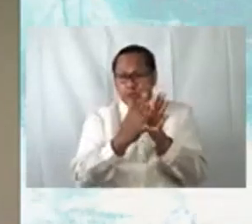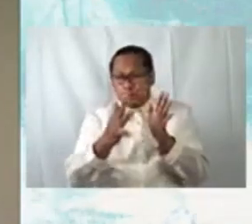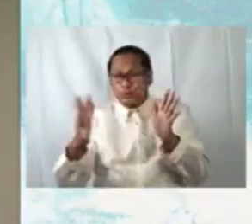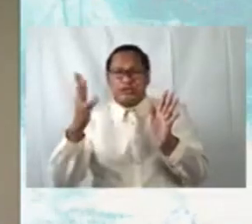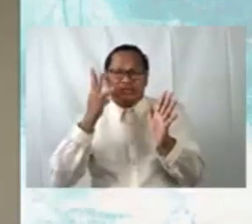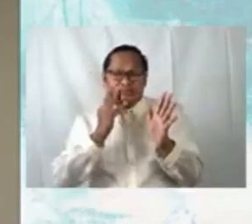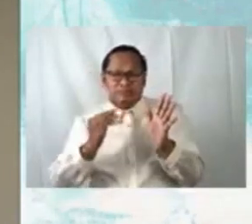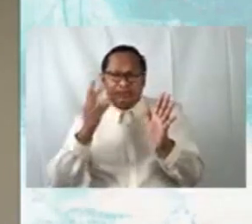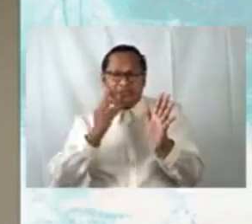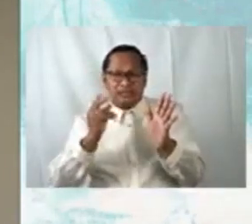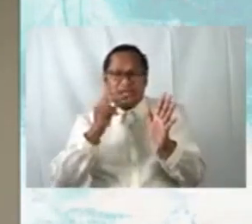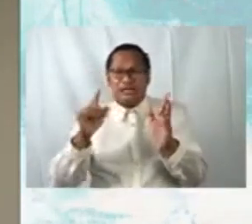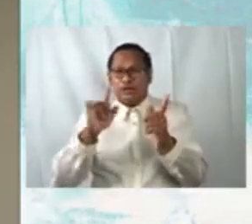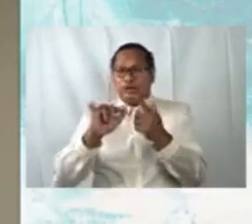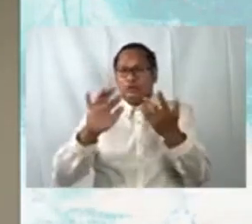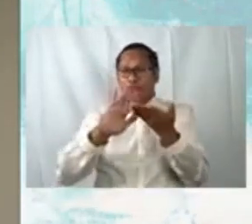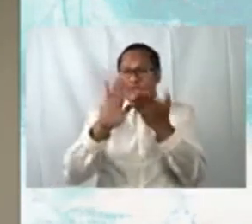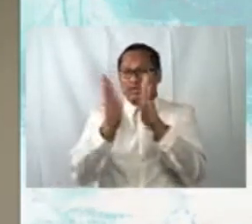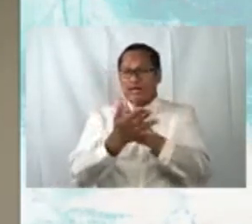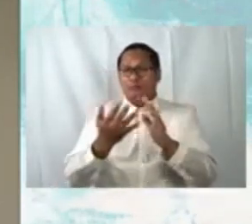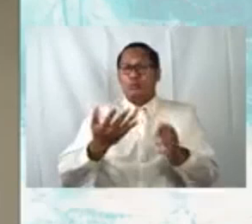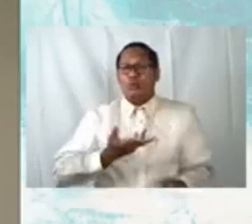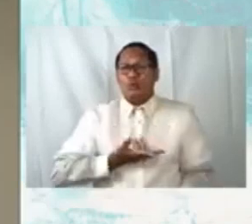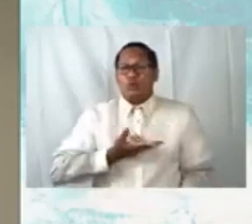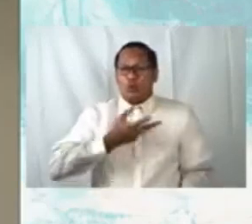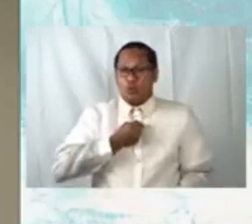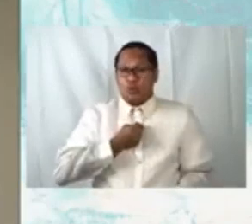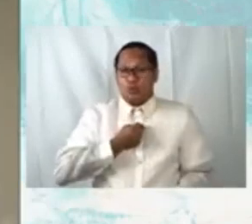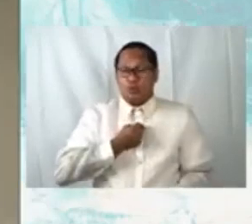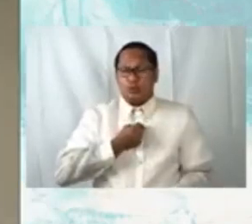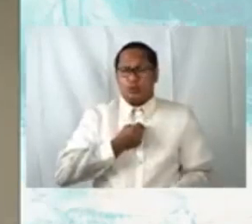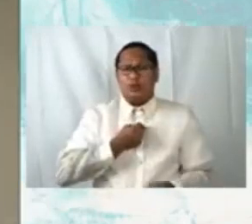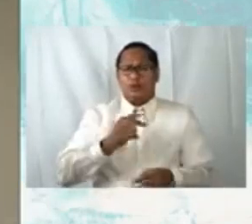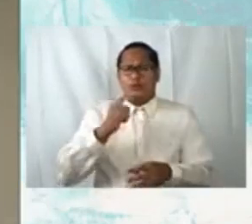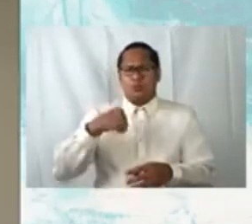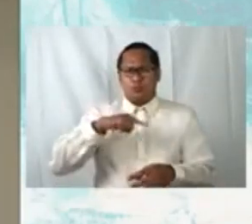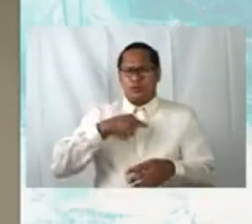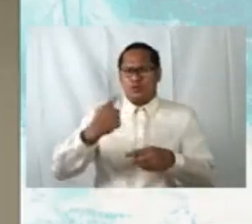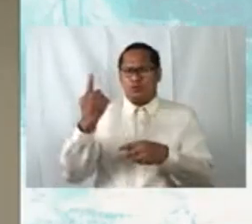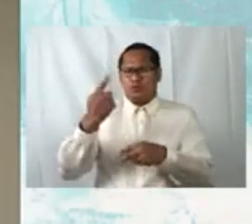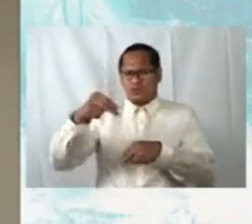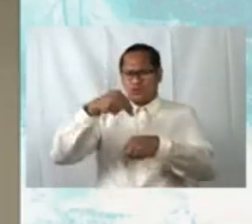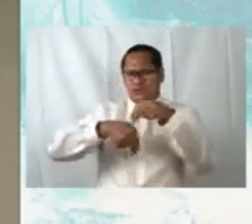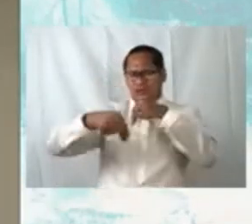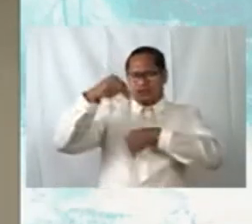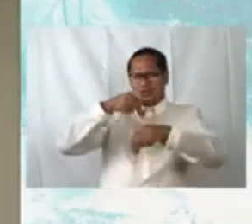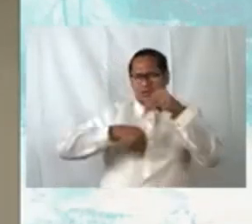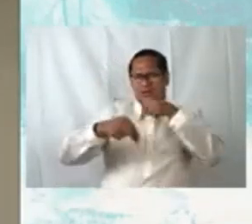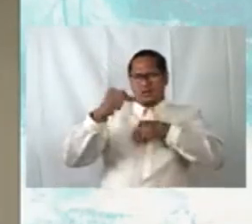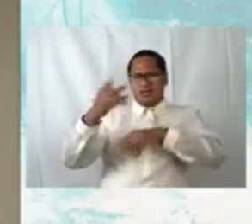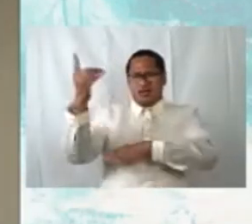pagiging sarili. Pero bakit tayo bumabalik lagi doon sa araw ng kalayaan?